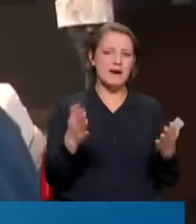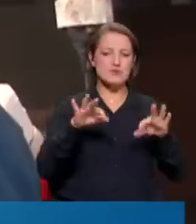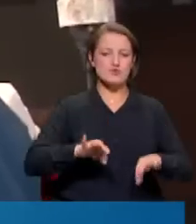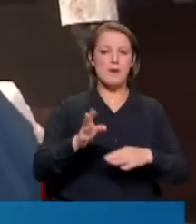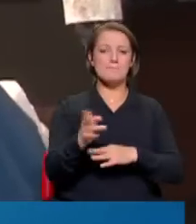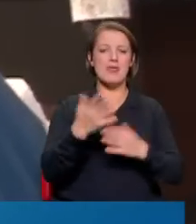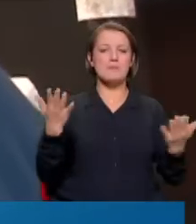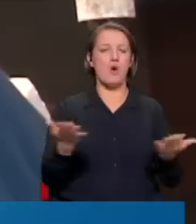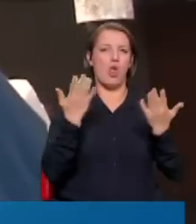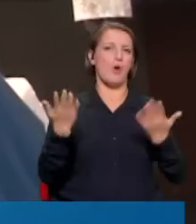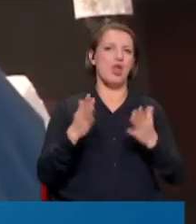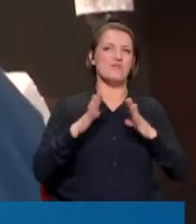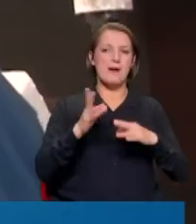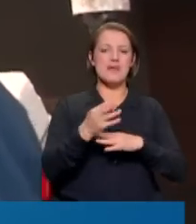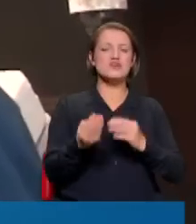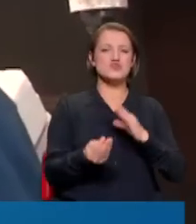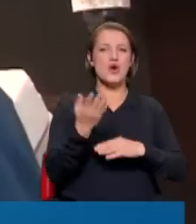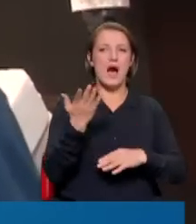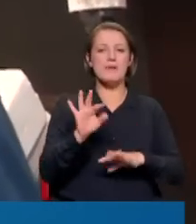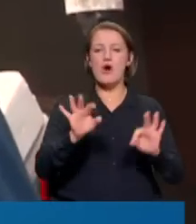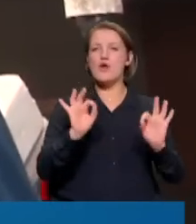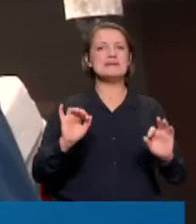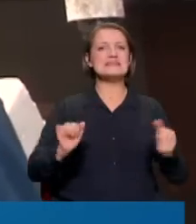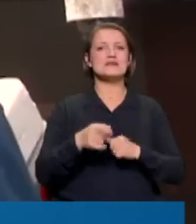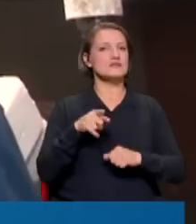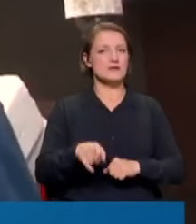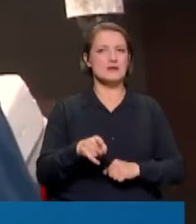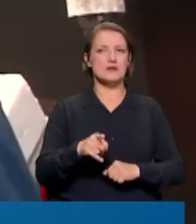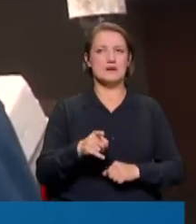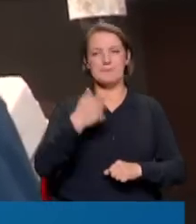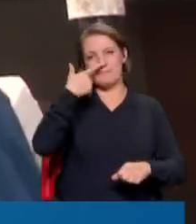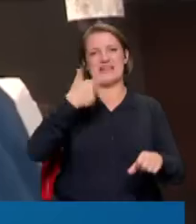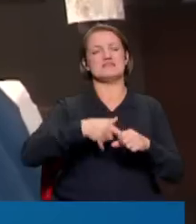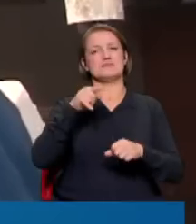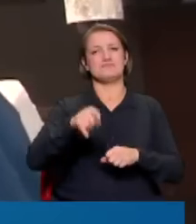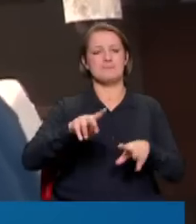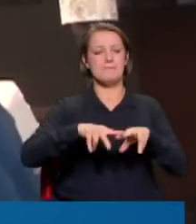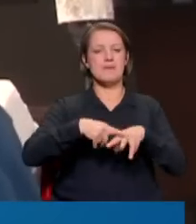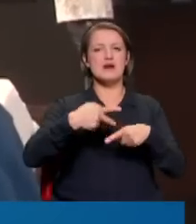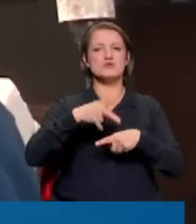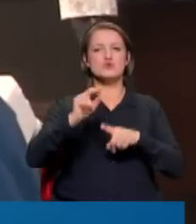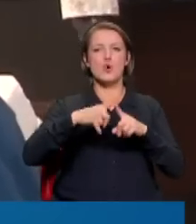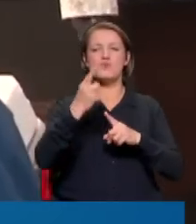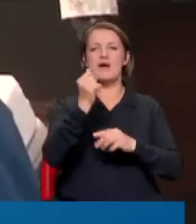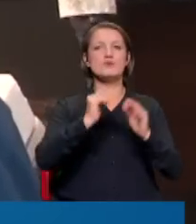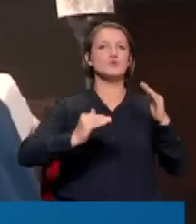balık bolluğu var balık çıkıyor ama buradaki en önemli sıkıntımız akaryakıt mazotun fiyatının yüksek olması bizi çok